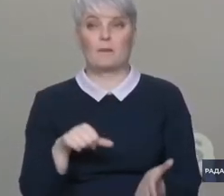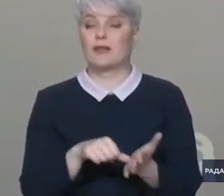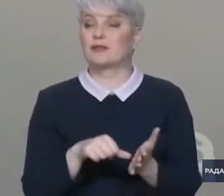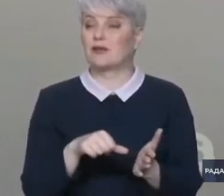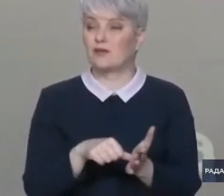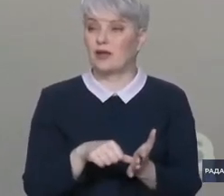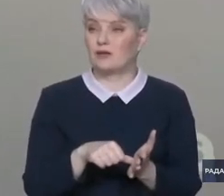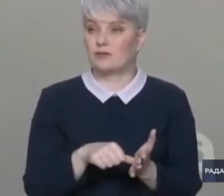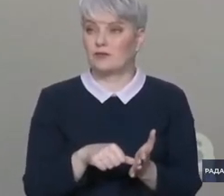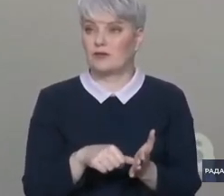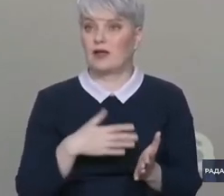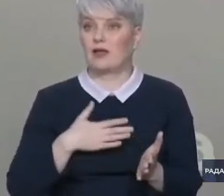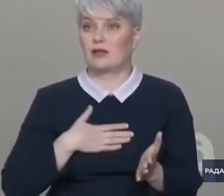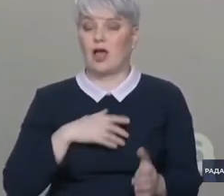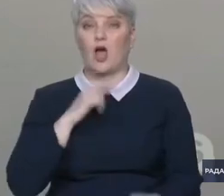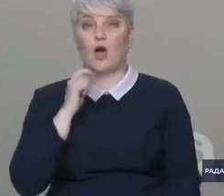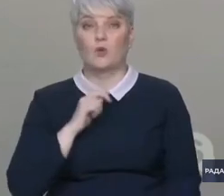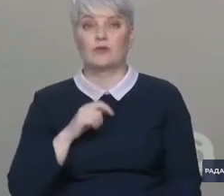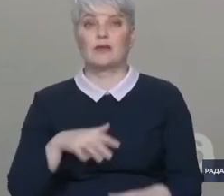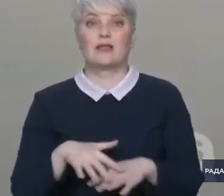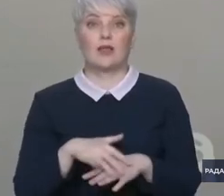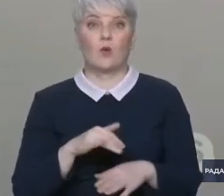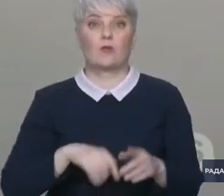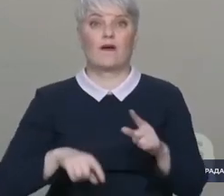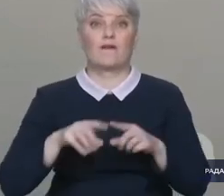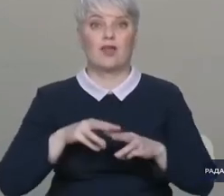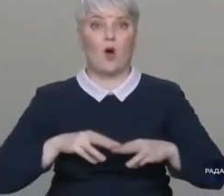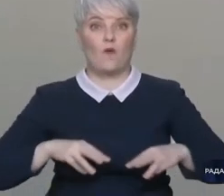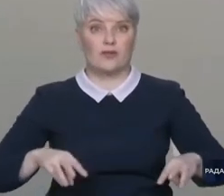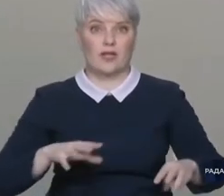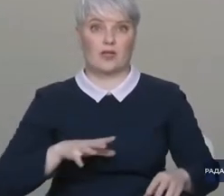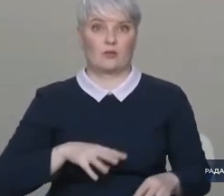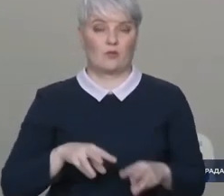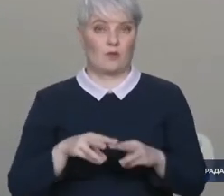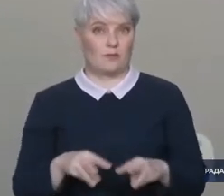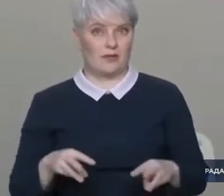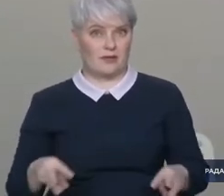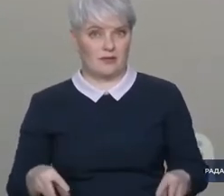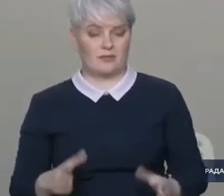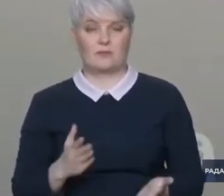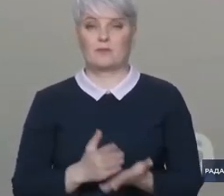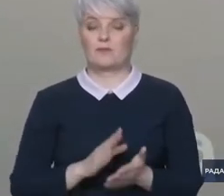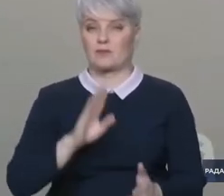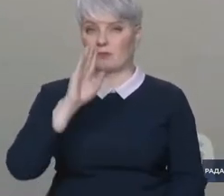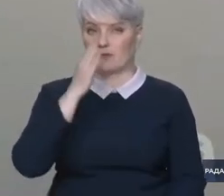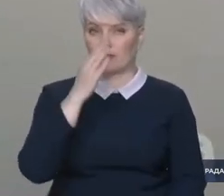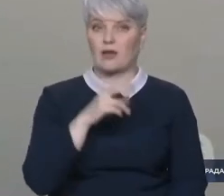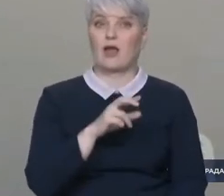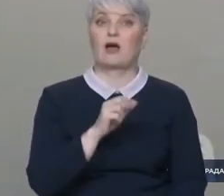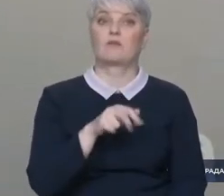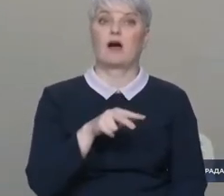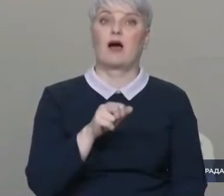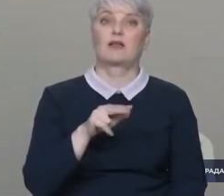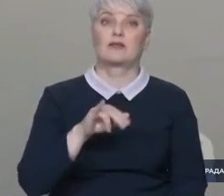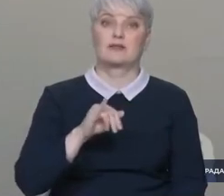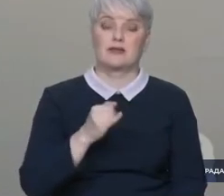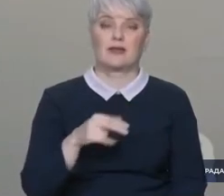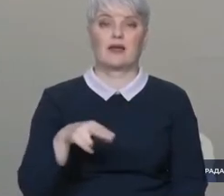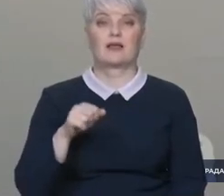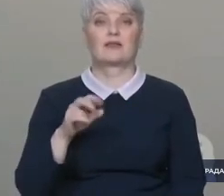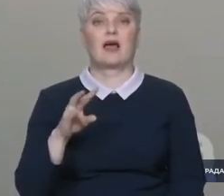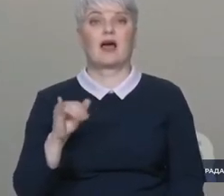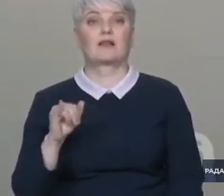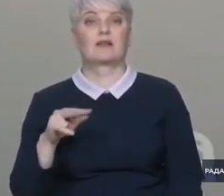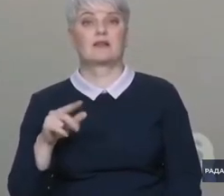навіть наш український народ у Верховній Раді та був міністром. Є, звичайно ж, гауляйтери Балицький, Данильченко, але якщо в цілому